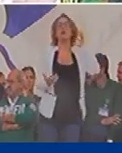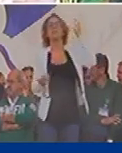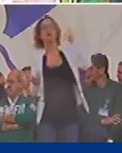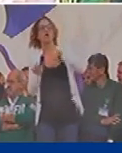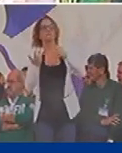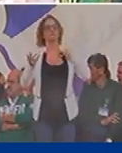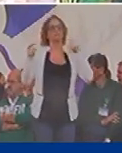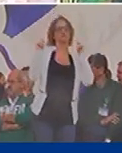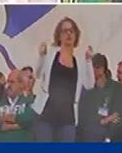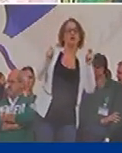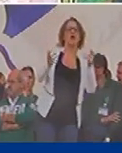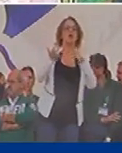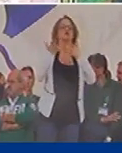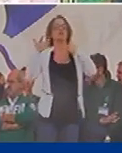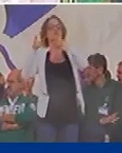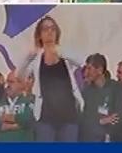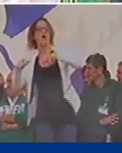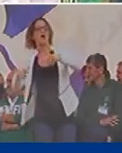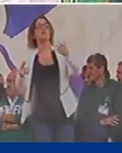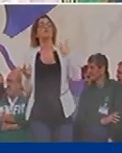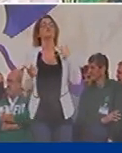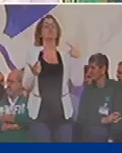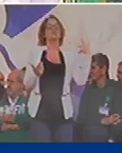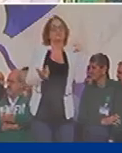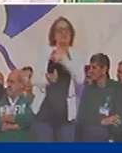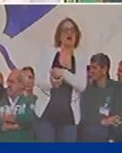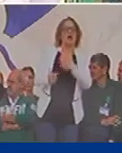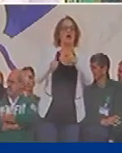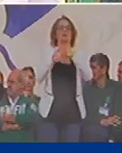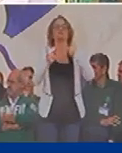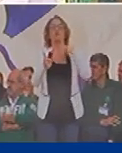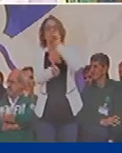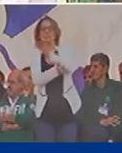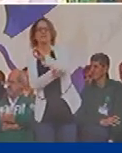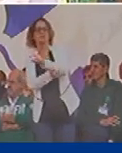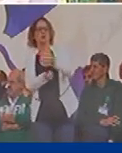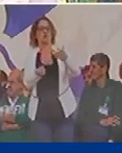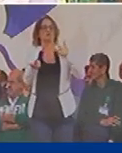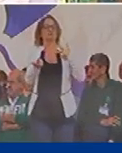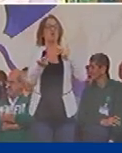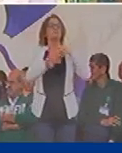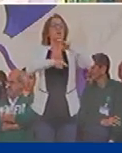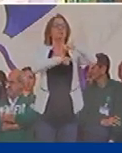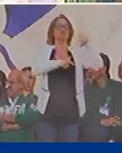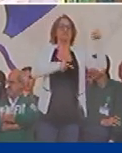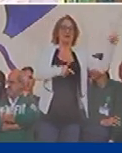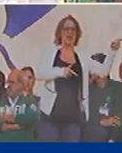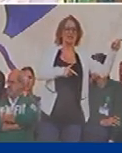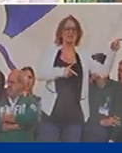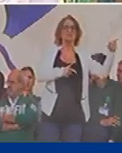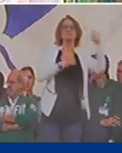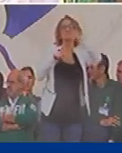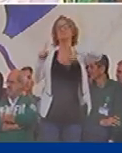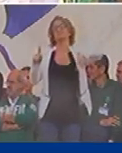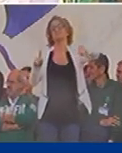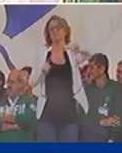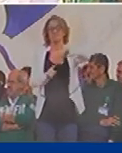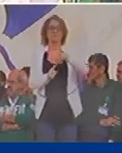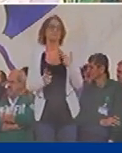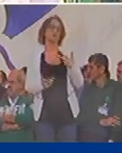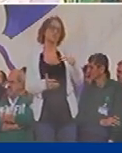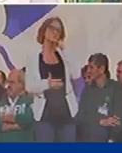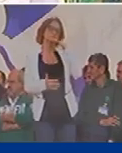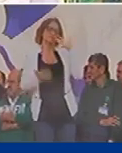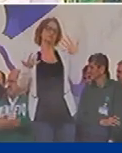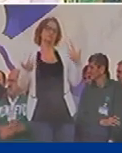hanno giornali, hanno banche, hanno sindacati, hanno professori, hanno magistrati, ne abbiamo già abbastanza